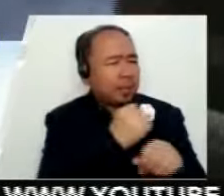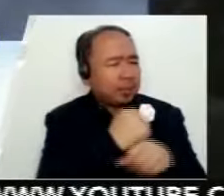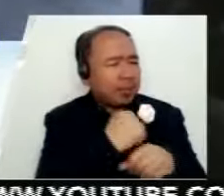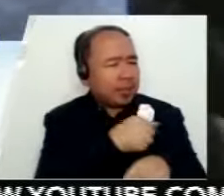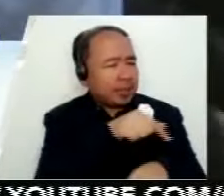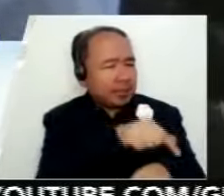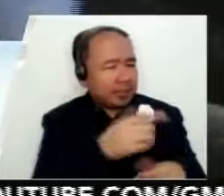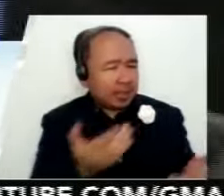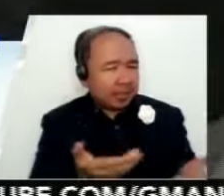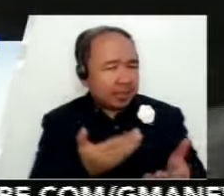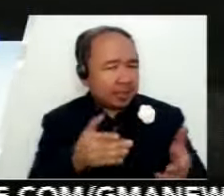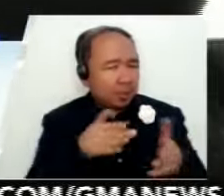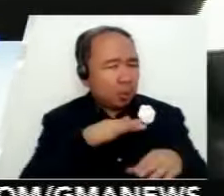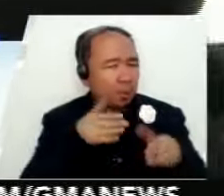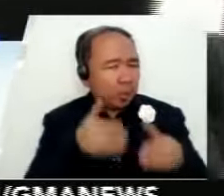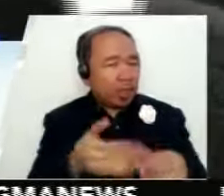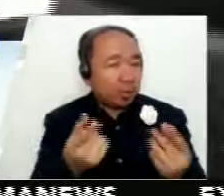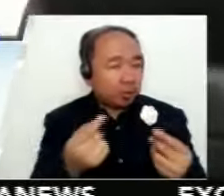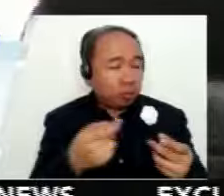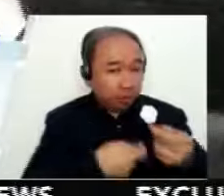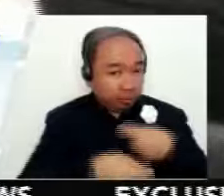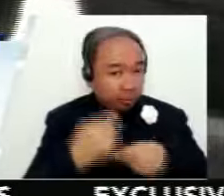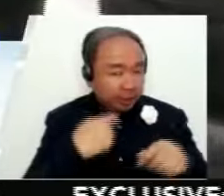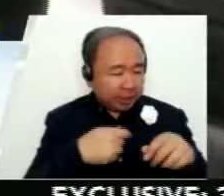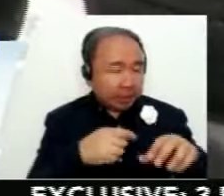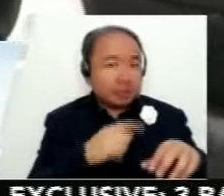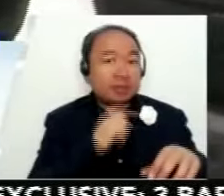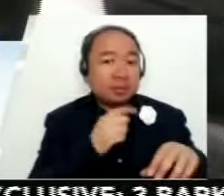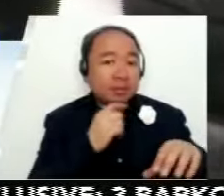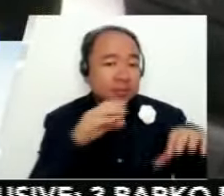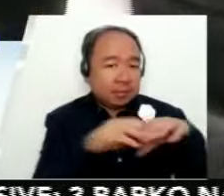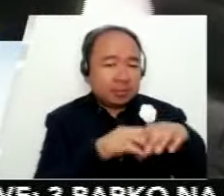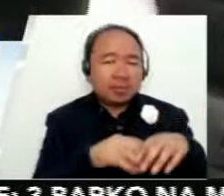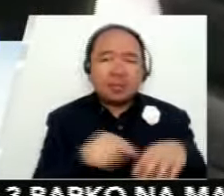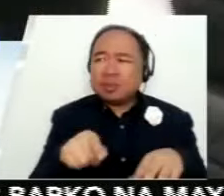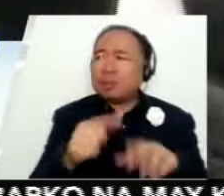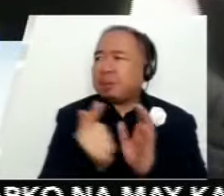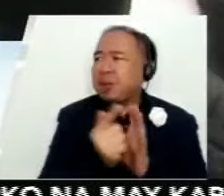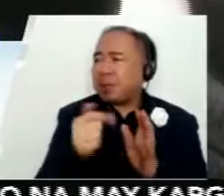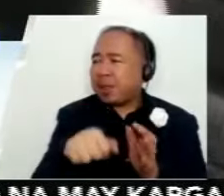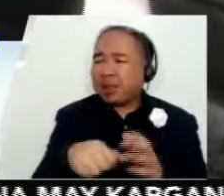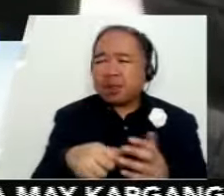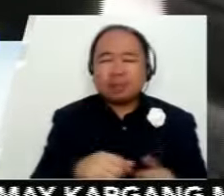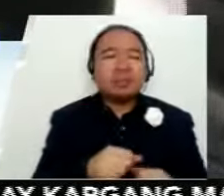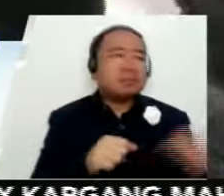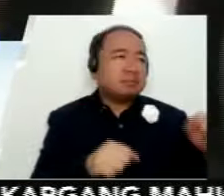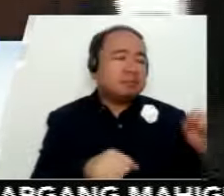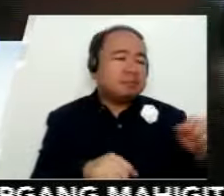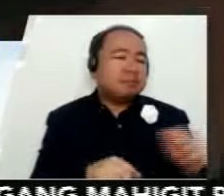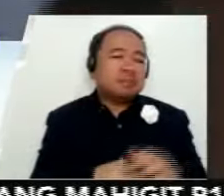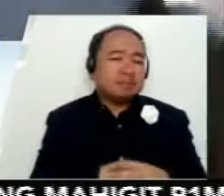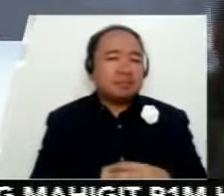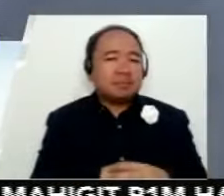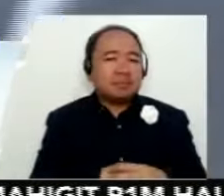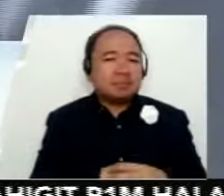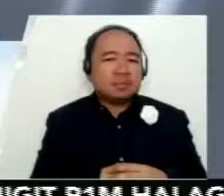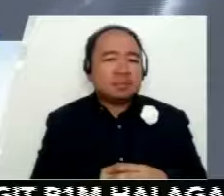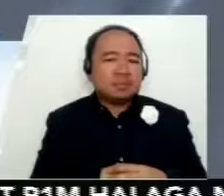Ano lang po yan, boss? Pag-uwi lang, mapag-uwi. Pero babal din ah. Opo. Tama niyo na yung gulong din sa